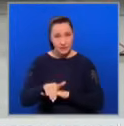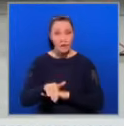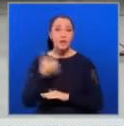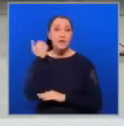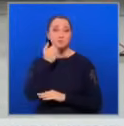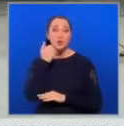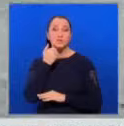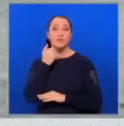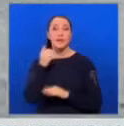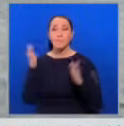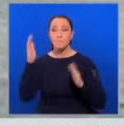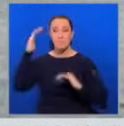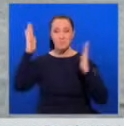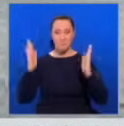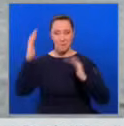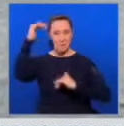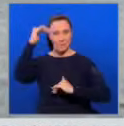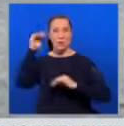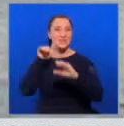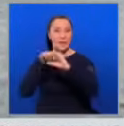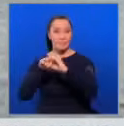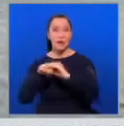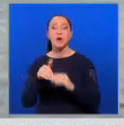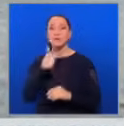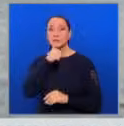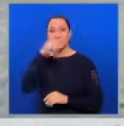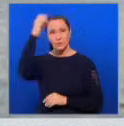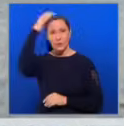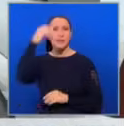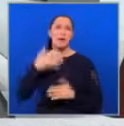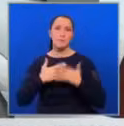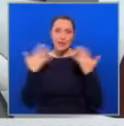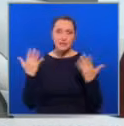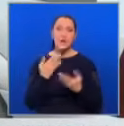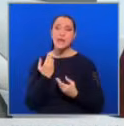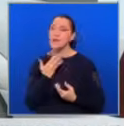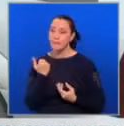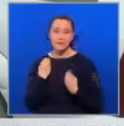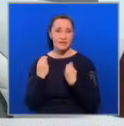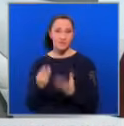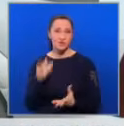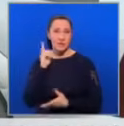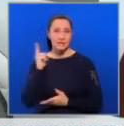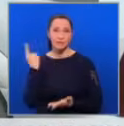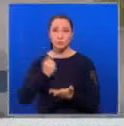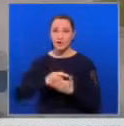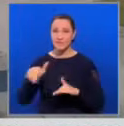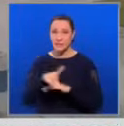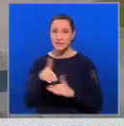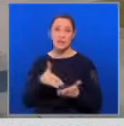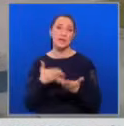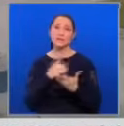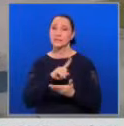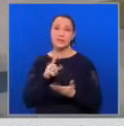използвайки пост терминал през почивните и празничните дни няма да се връчват наказателни постановления на границата за да не се